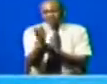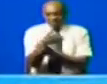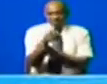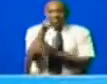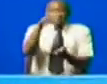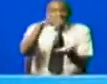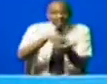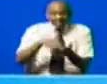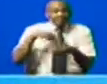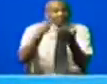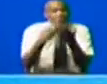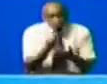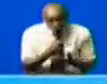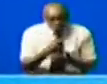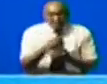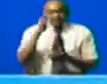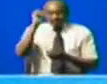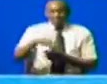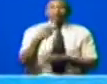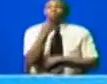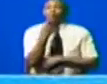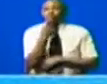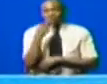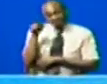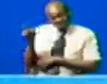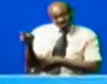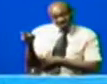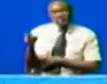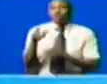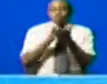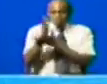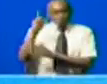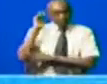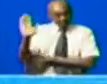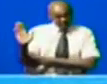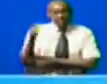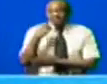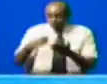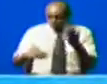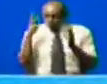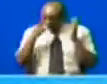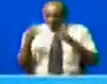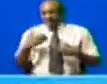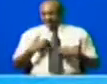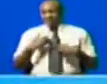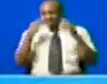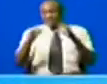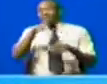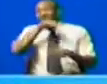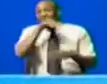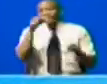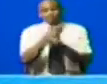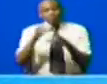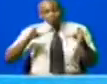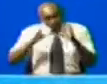hiyo ilikuwa imewasilishwa na mbunge wa Pokot Kusini David Pkosing, ambaye kupitia wakili wake alikuwa ameonyesha wasiwasi kuwa endapo Raila